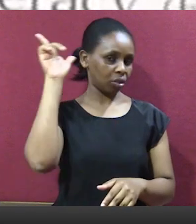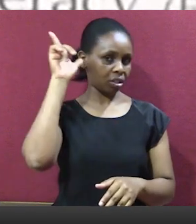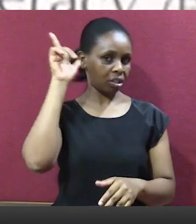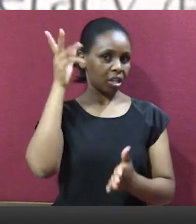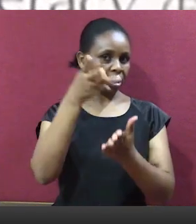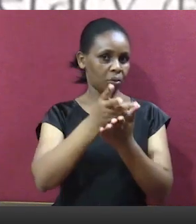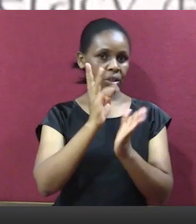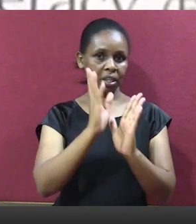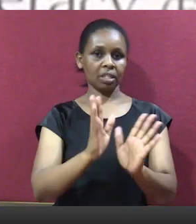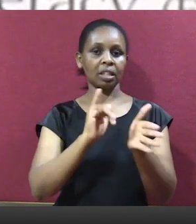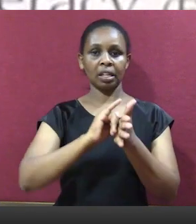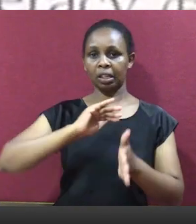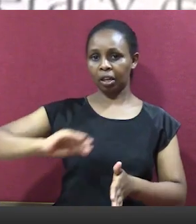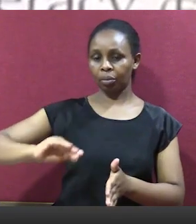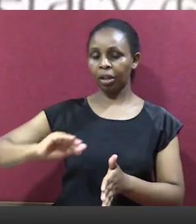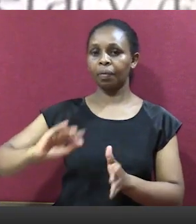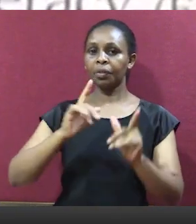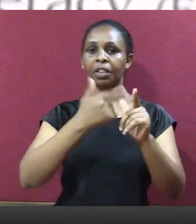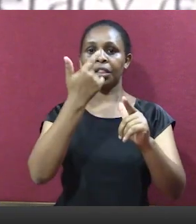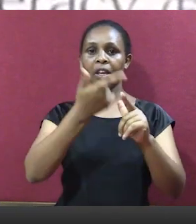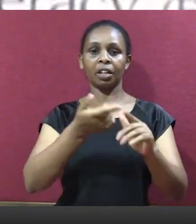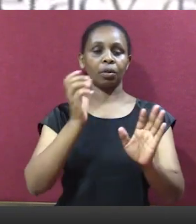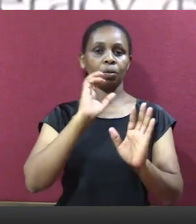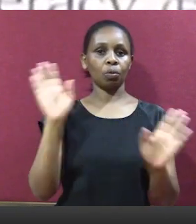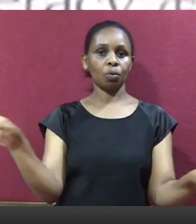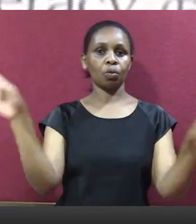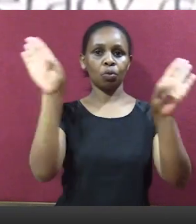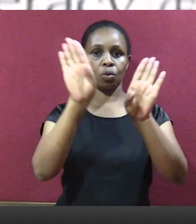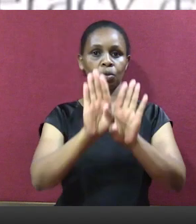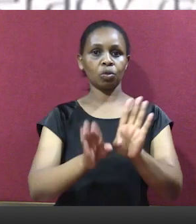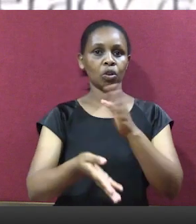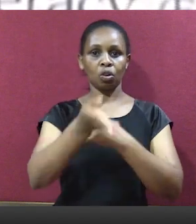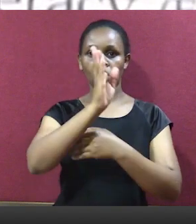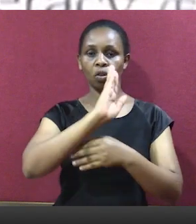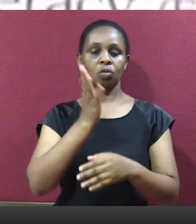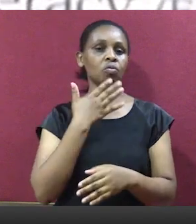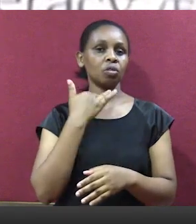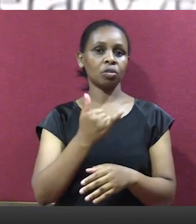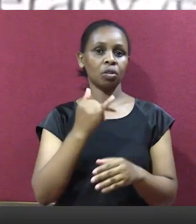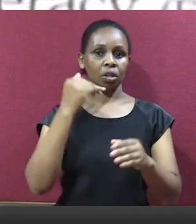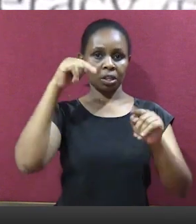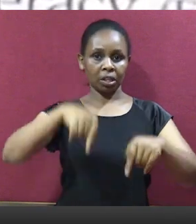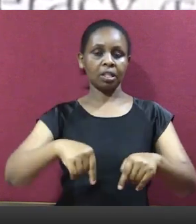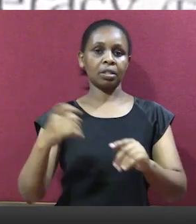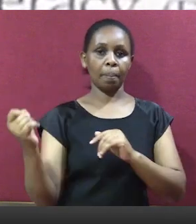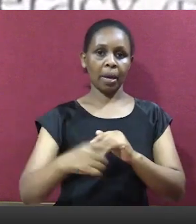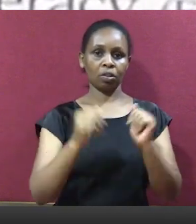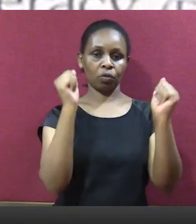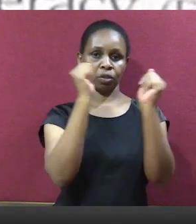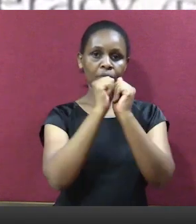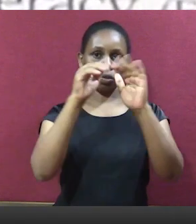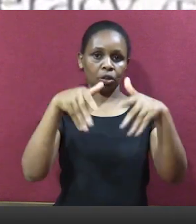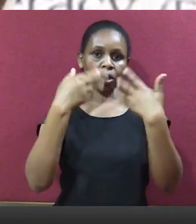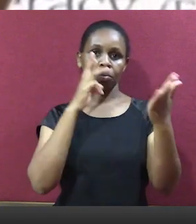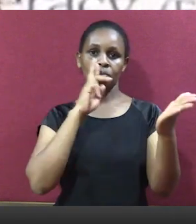kwanza tusikize mashahidi ambao wamebaki alafu ndio tutafunga mungu akipenda mwezi huu